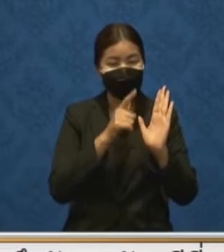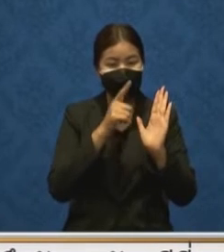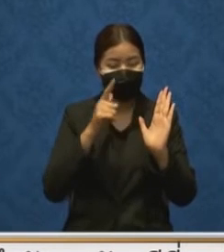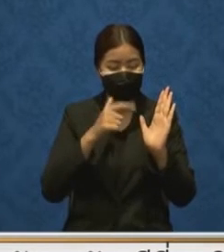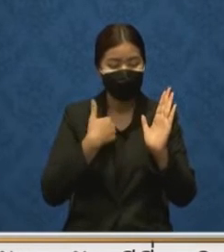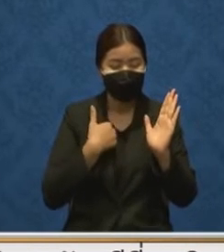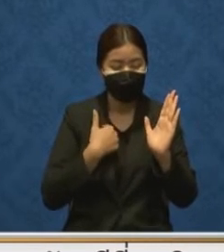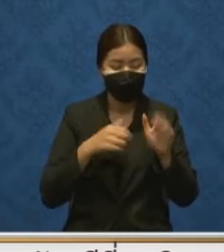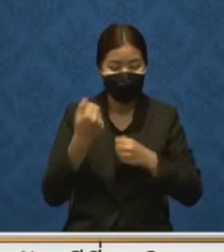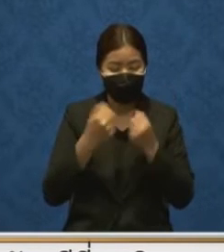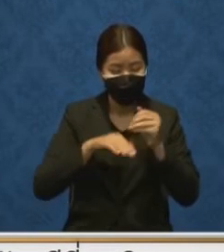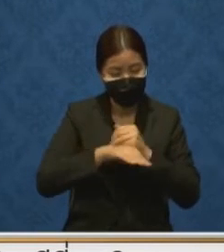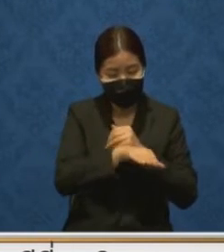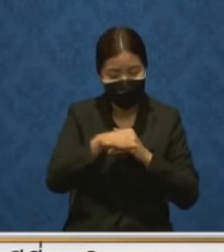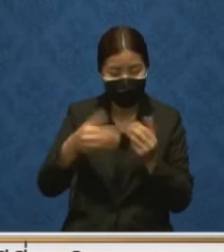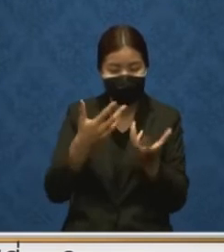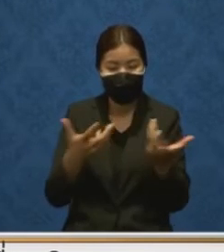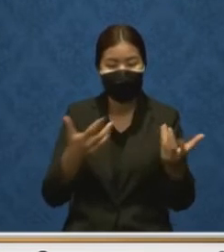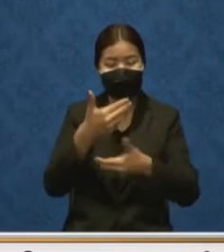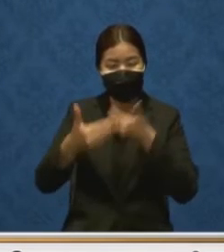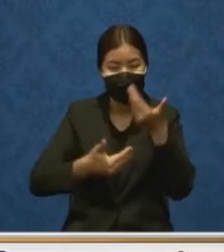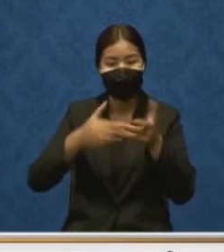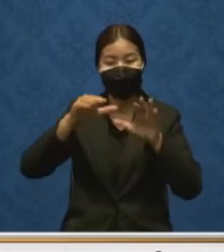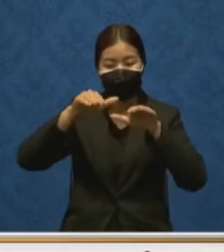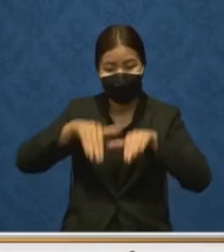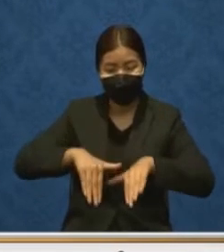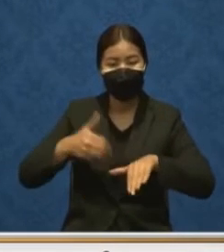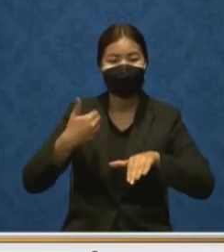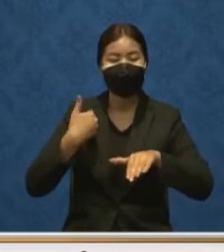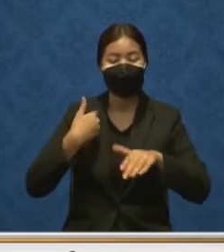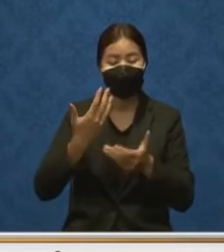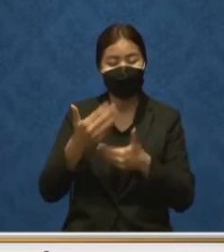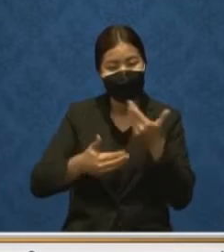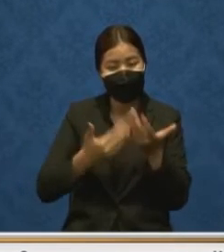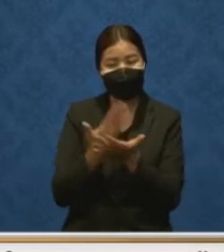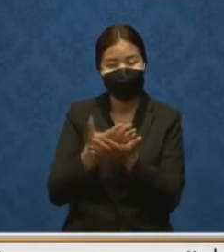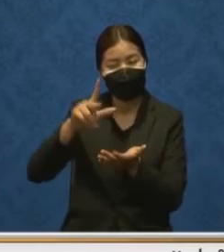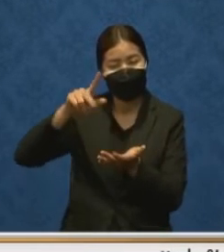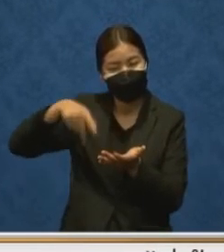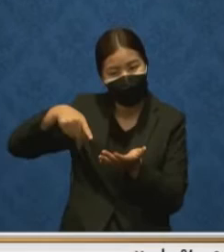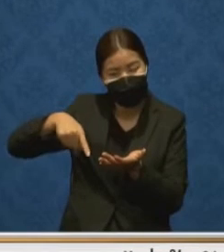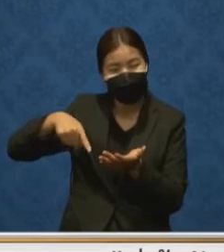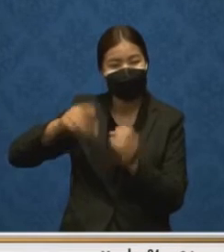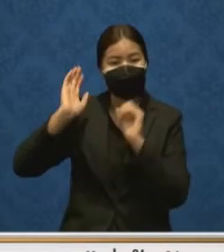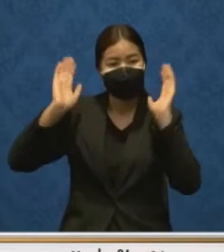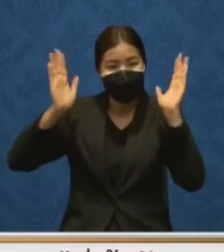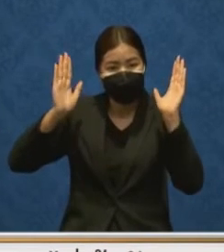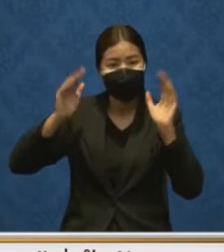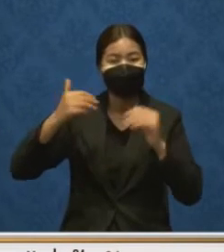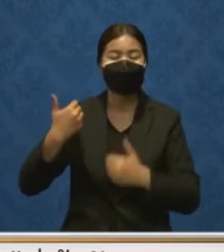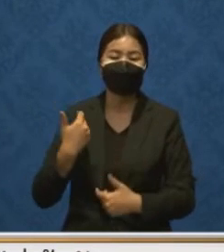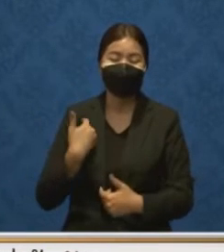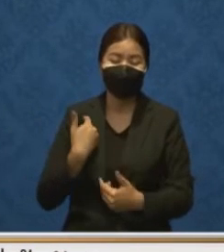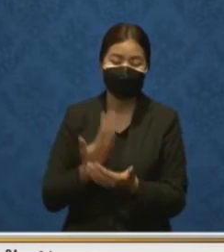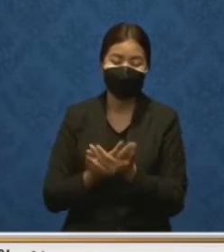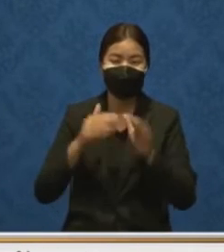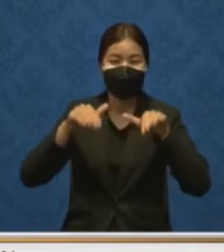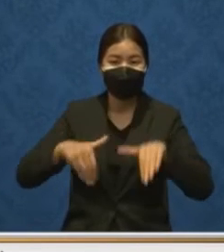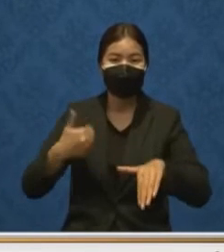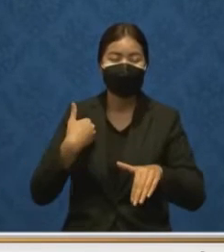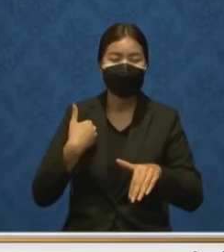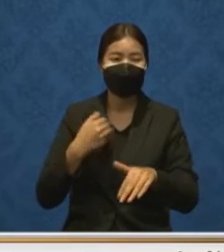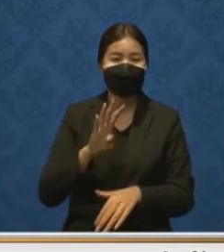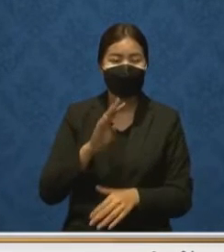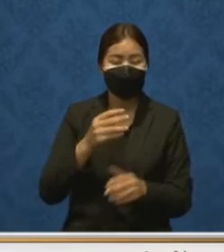ราคาสินค้าก็ขายในราคาถูกราคาพิเศษรวมทปจจุบยัมีการจัดพานิราคา 4 มุเมือง